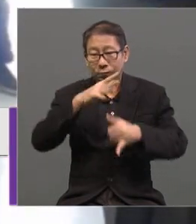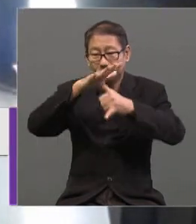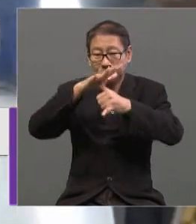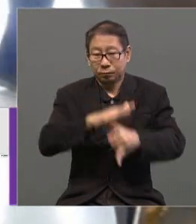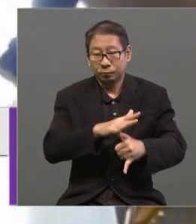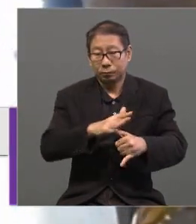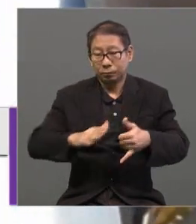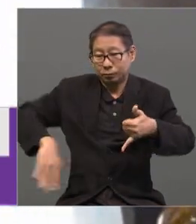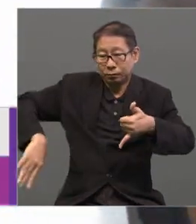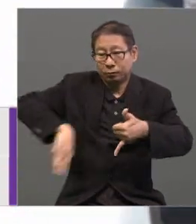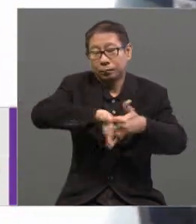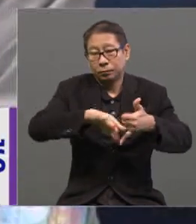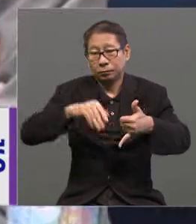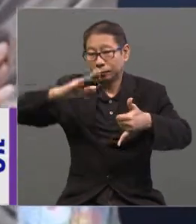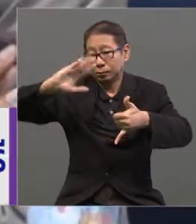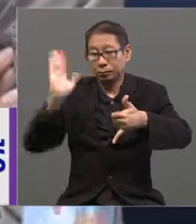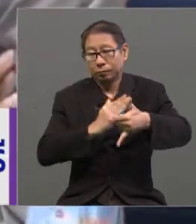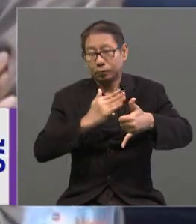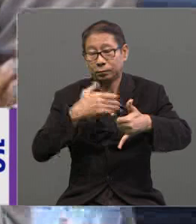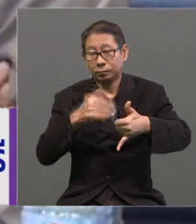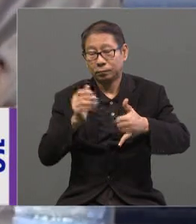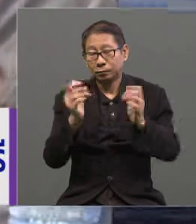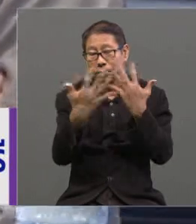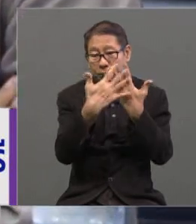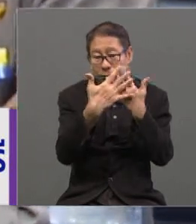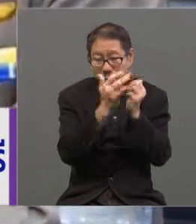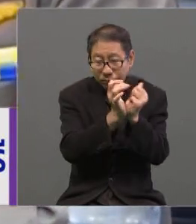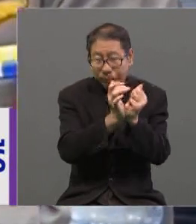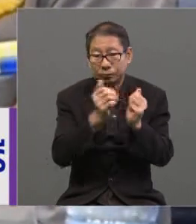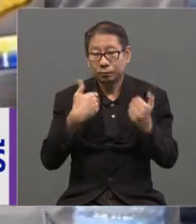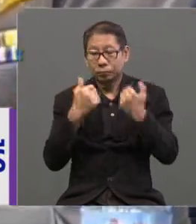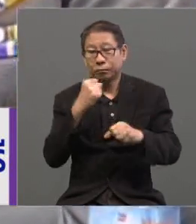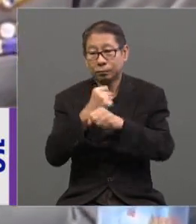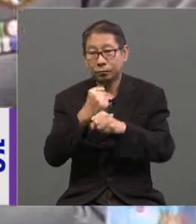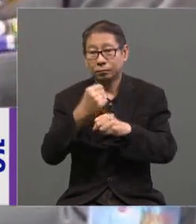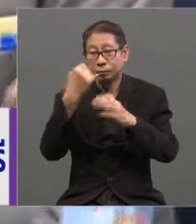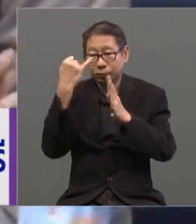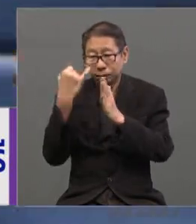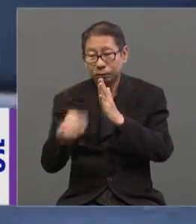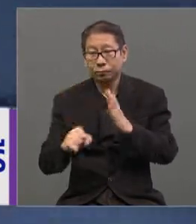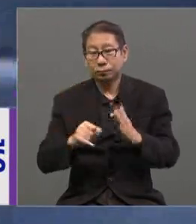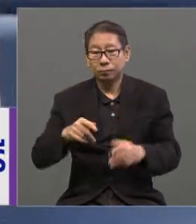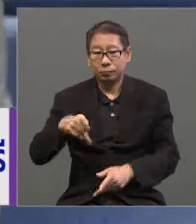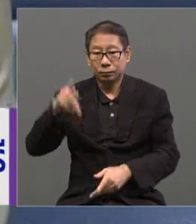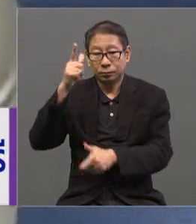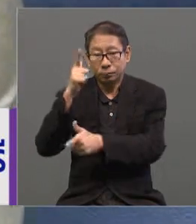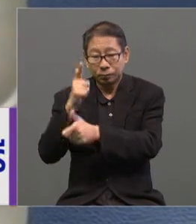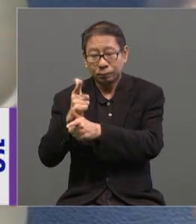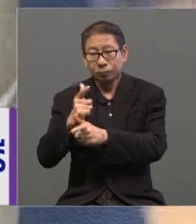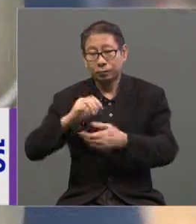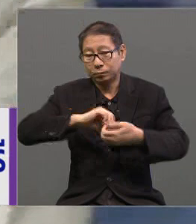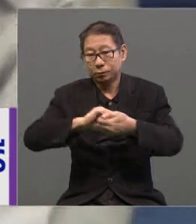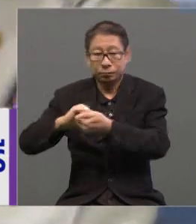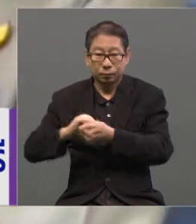ริงทั้งเตะทุบตีและกักขังจึงต้องดำเนินคดีกับทุกคนที่เกี่ยวข้องทั้งพี่เลี้ยงและก็เด็กโตที่ร่วมก่อเห